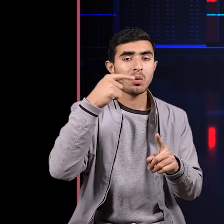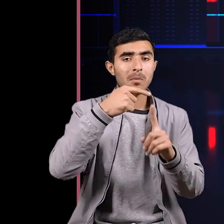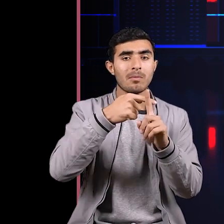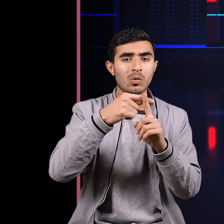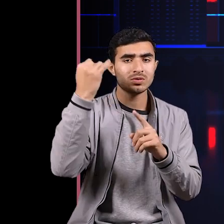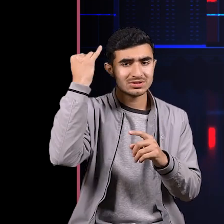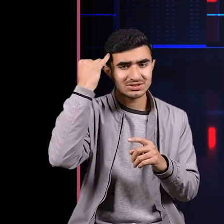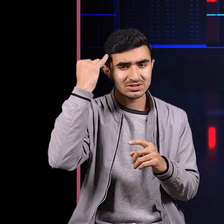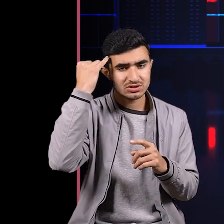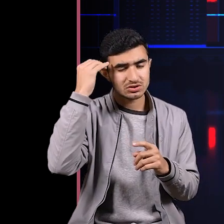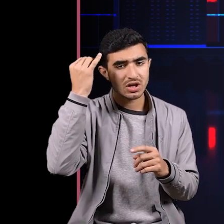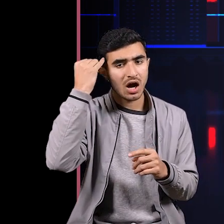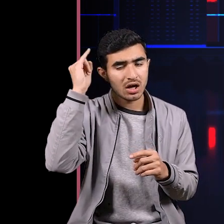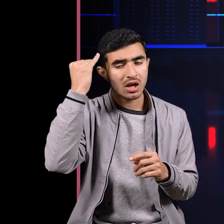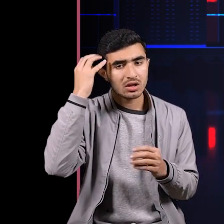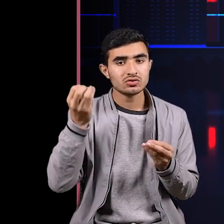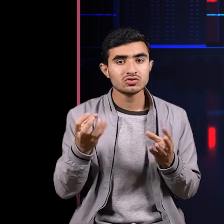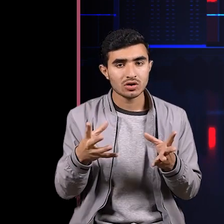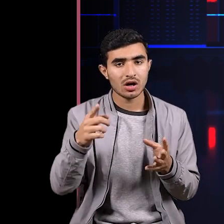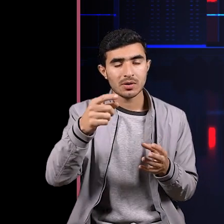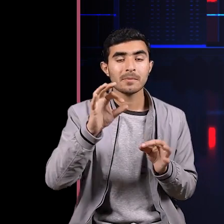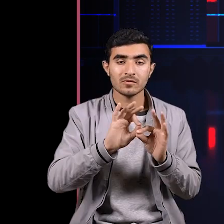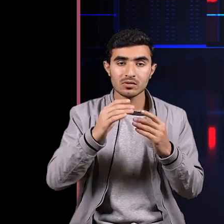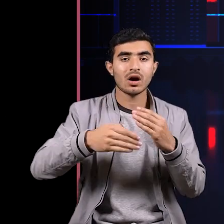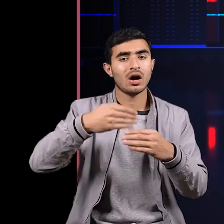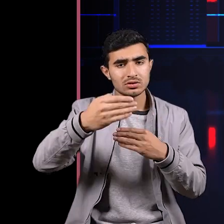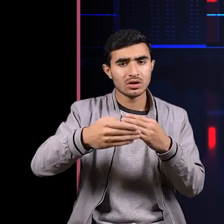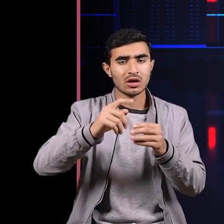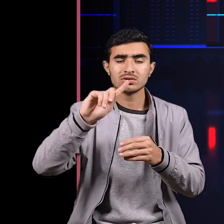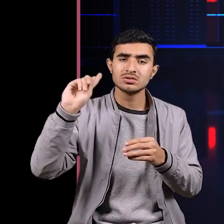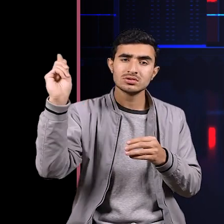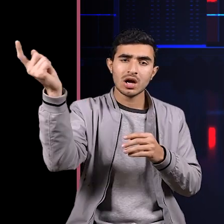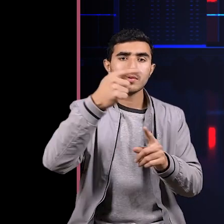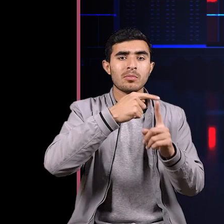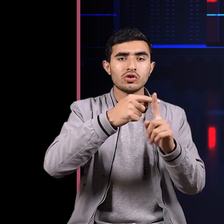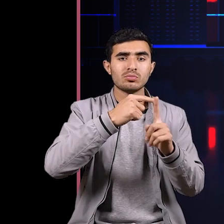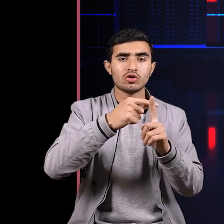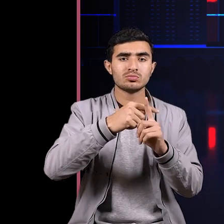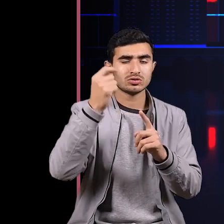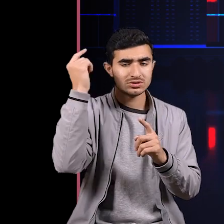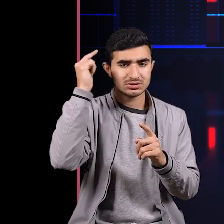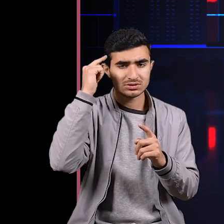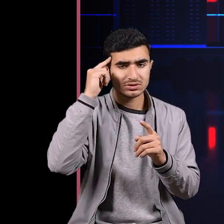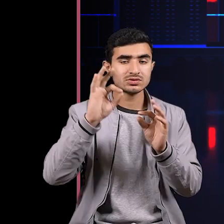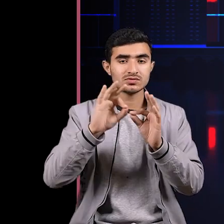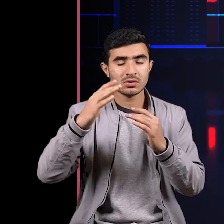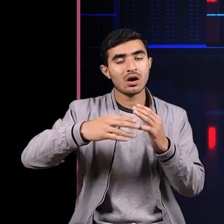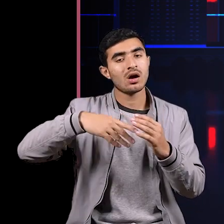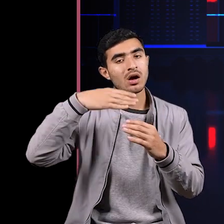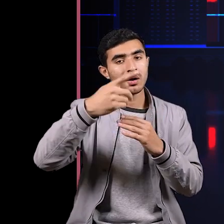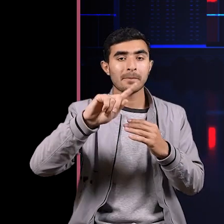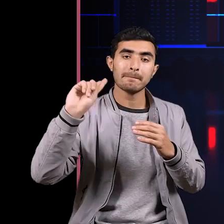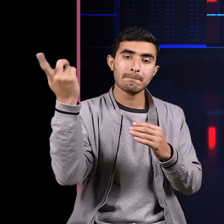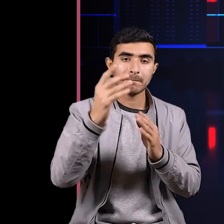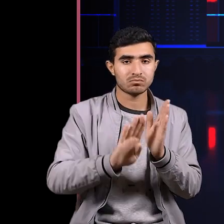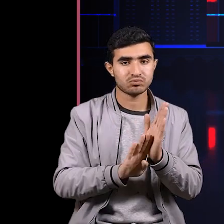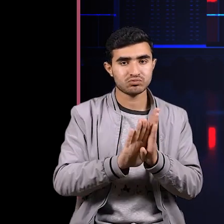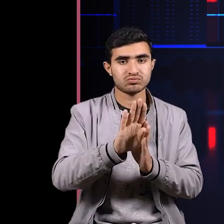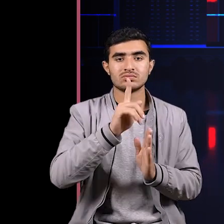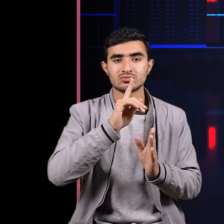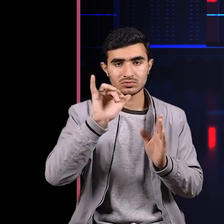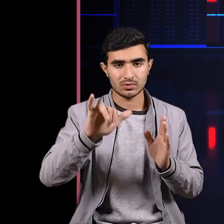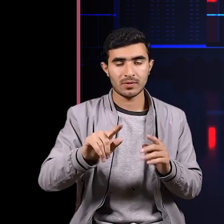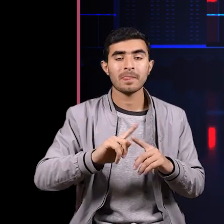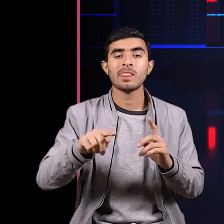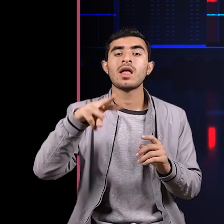दें, पॉजिटिव सोचना शुरू कर दें। MM टॉक्स की जो टैगलाइन है, जो बहुत ही अच्छी लगी मुझे, कि इंस्पायर पॉसिबिलिटी, देयर